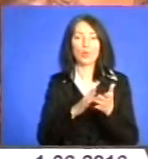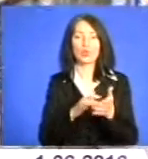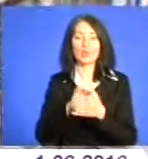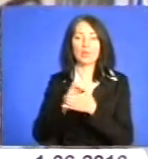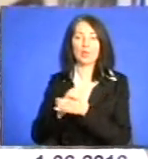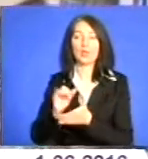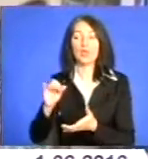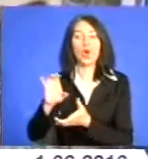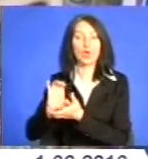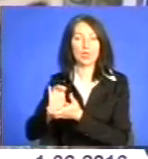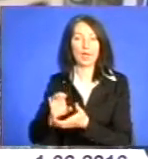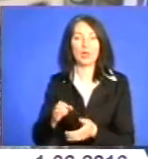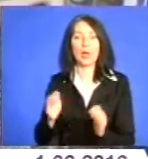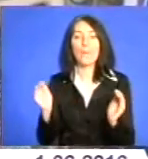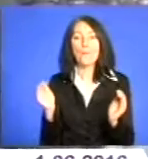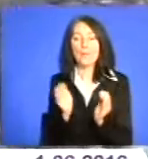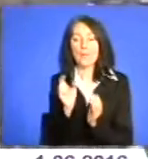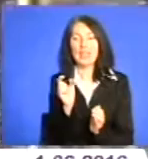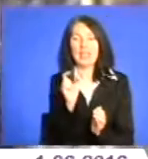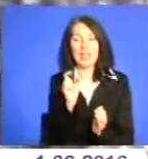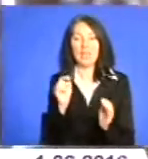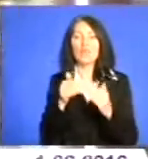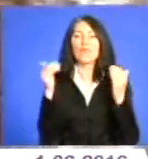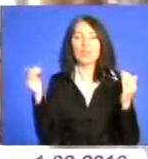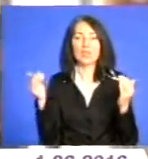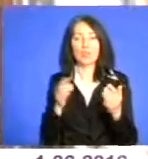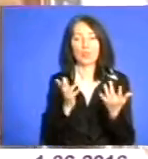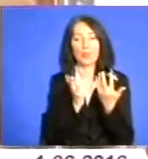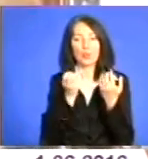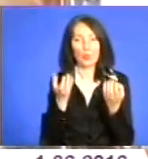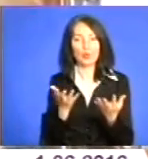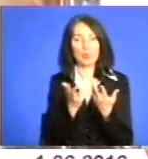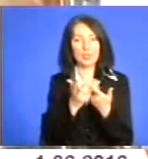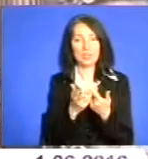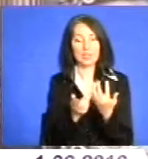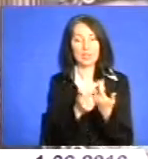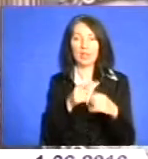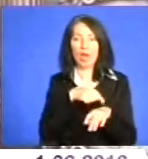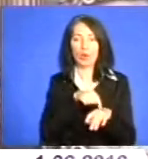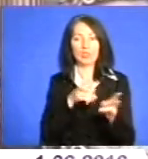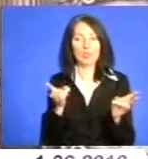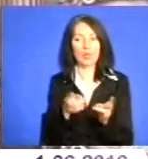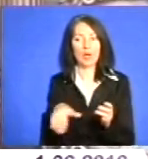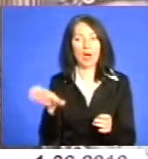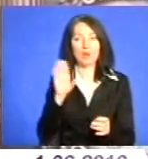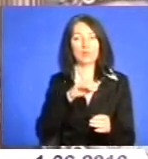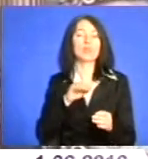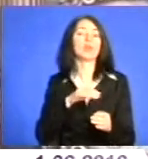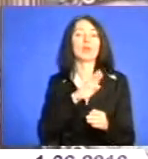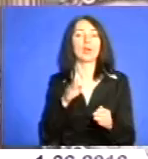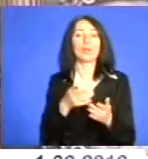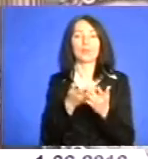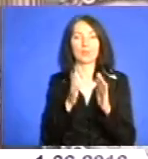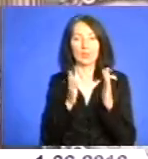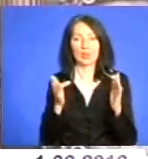горнята. Мініатюрні та велетенські. Аби просто перелічити їх, кілька годин знадобиться. Усі під вітражами,